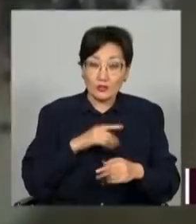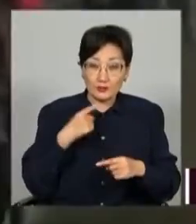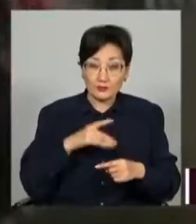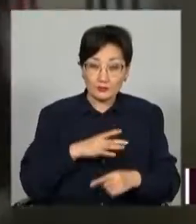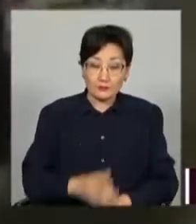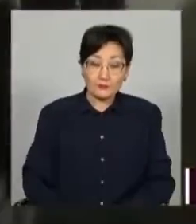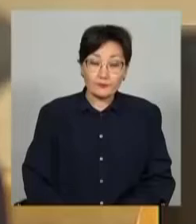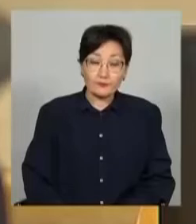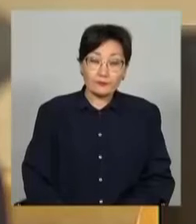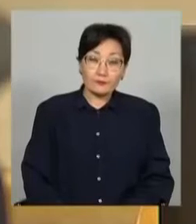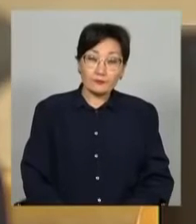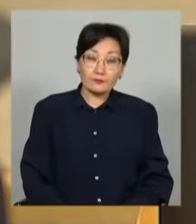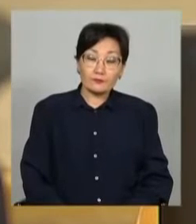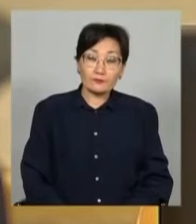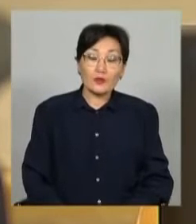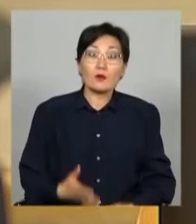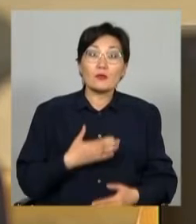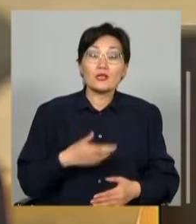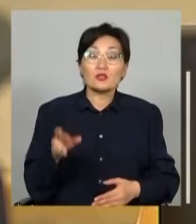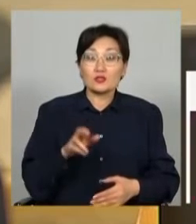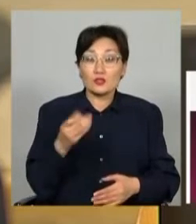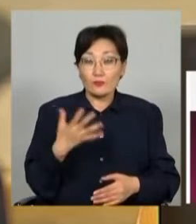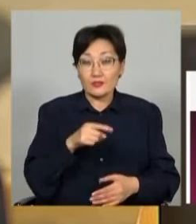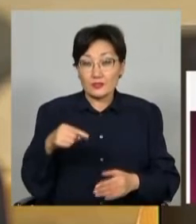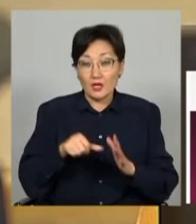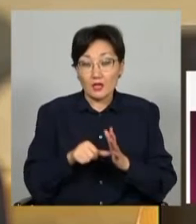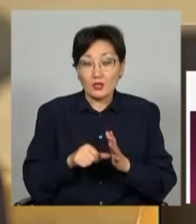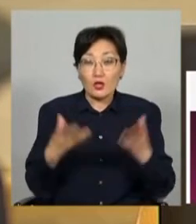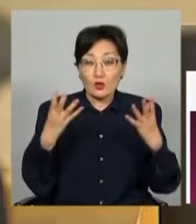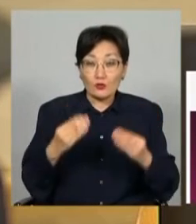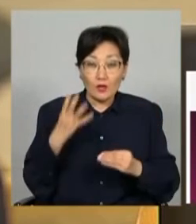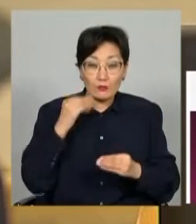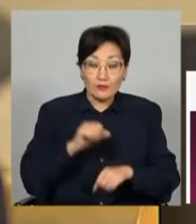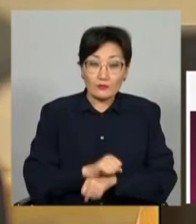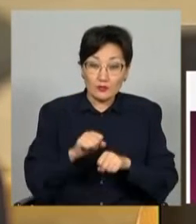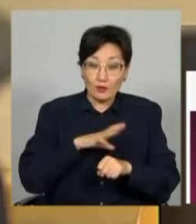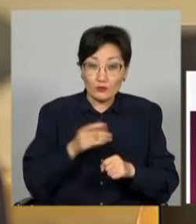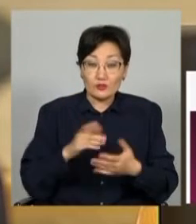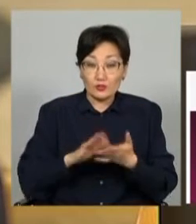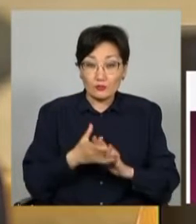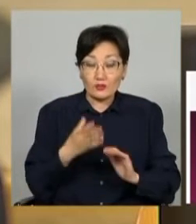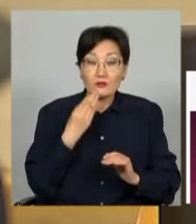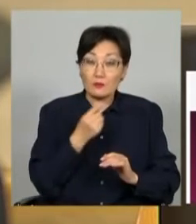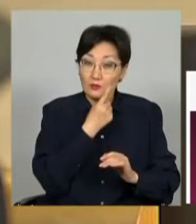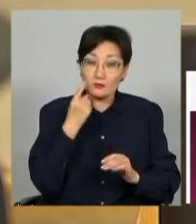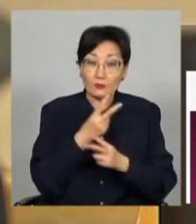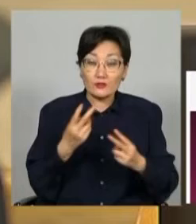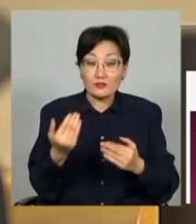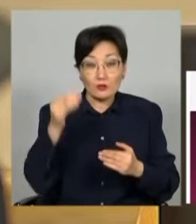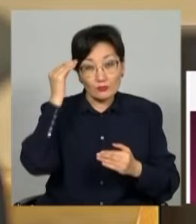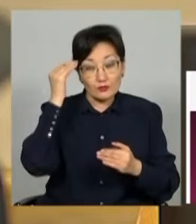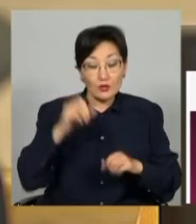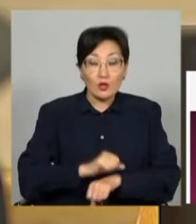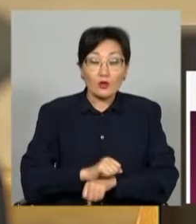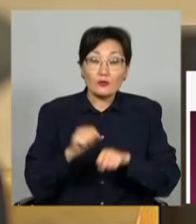айтты. Я была 5 января. Мен қаңтардың 5-і Алматыдағы митингіде болдым. Ондағы жағдайды өз көзіммен көрдім. Сіздердің ойыңызша